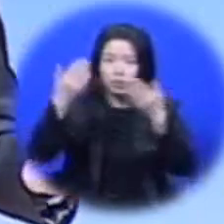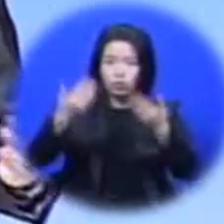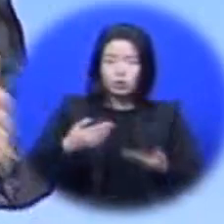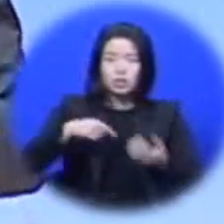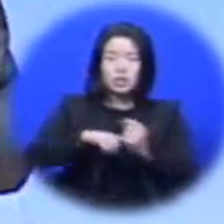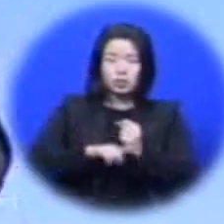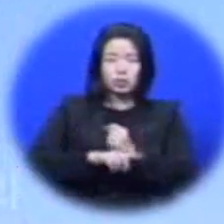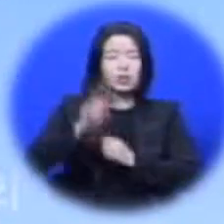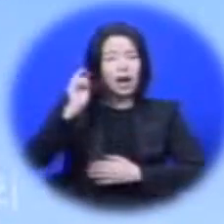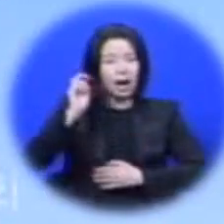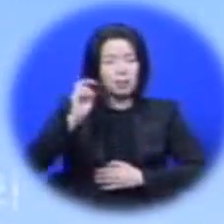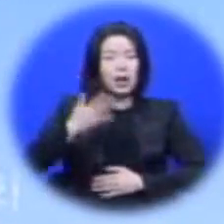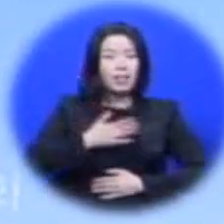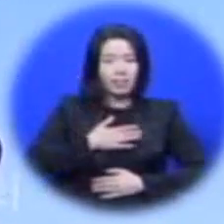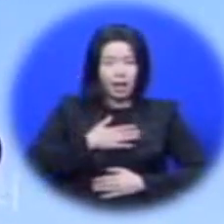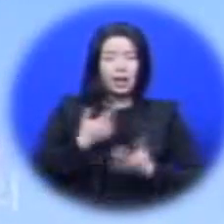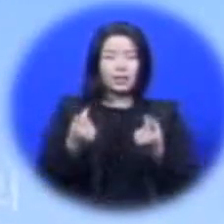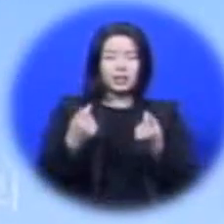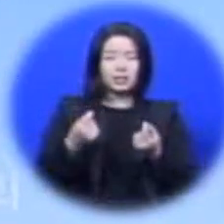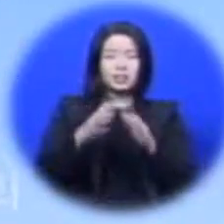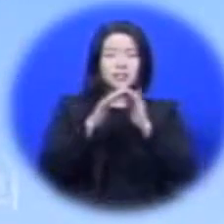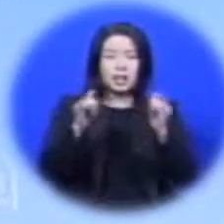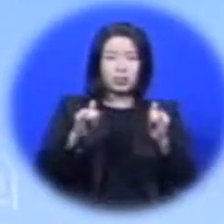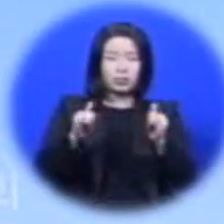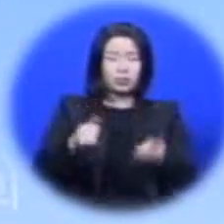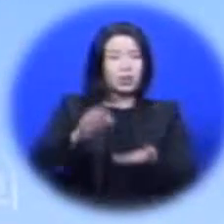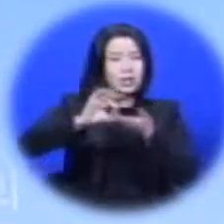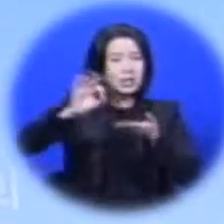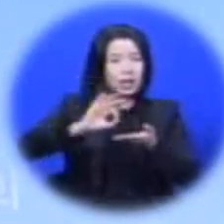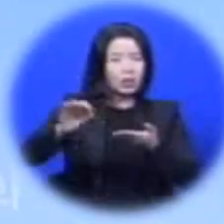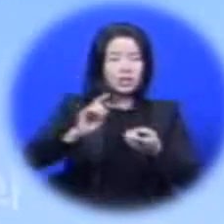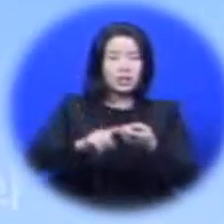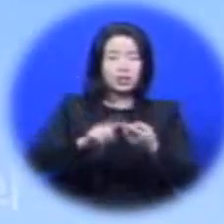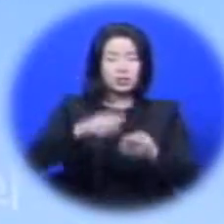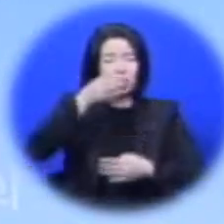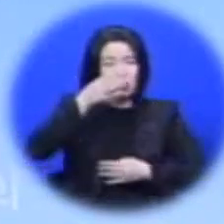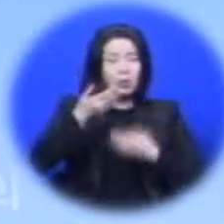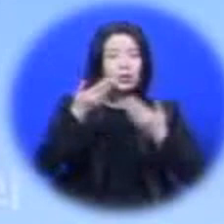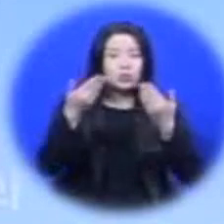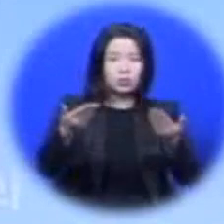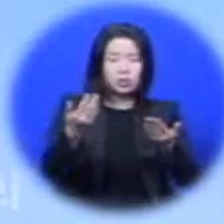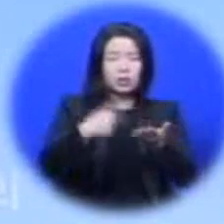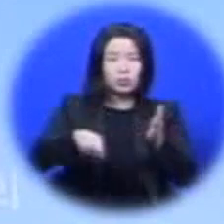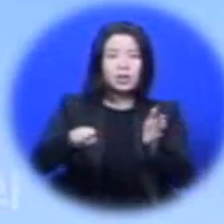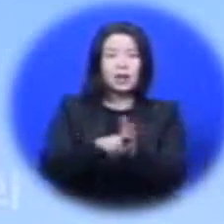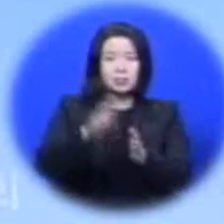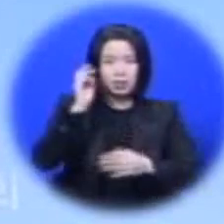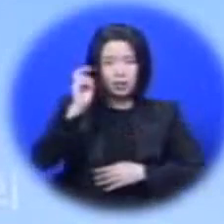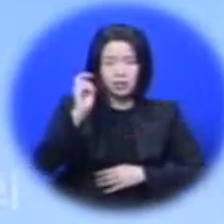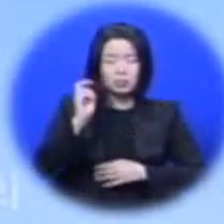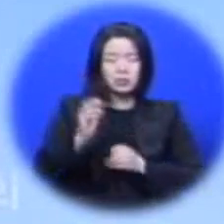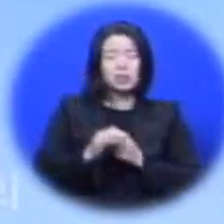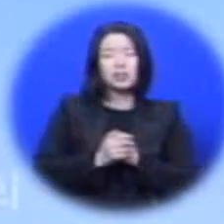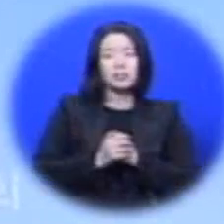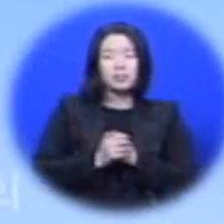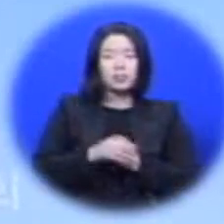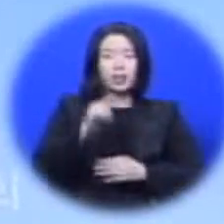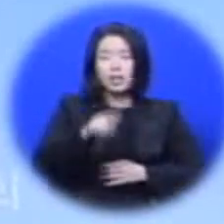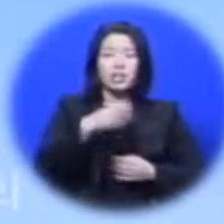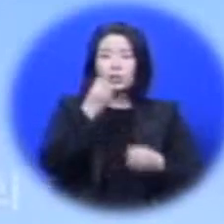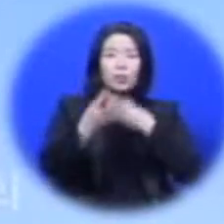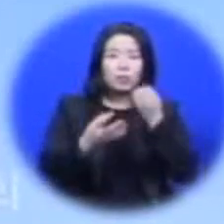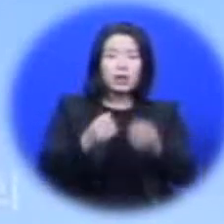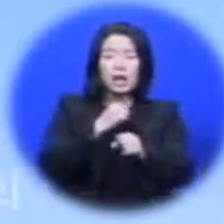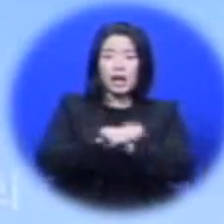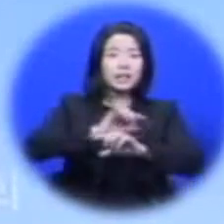아마 나 같은 자도 하나님이 들어 쓰신다는 것을 보여주시려고 하심인 것 같습니다. 이 고백